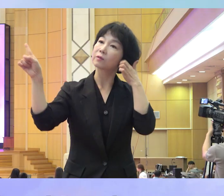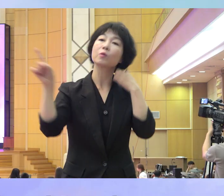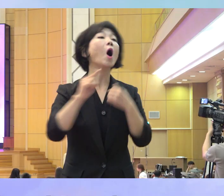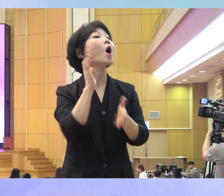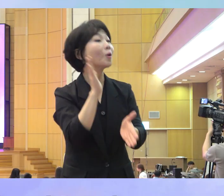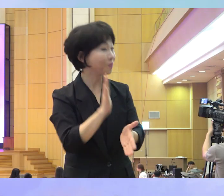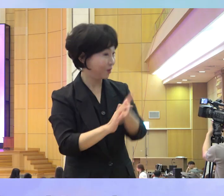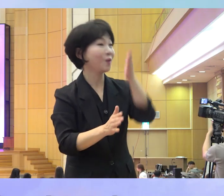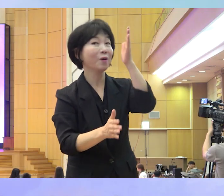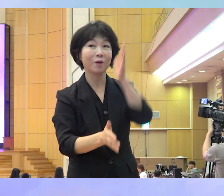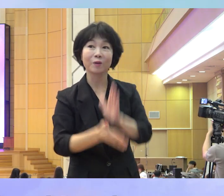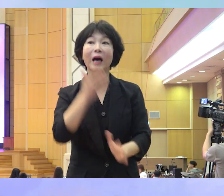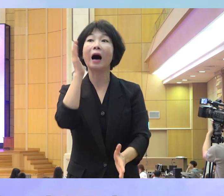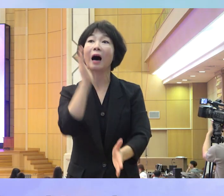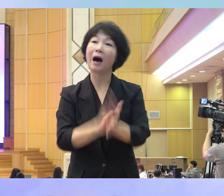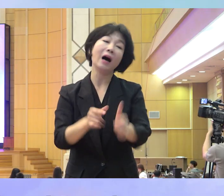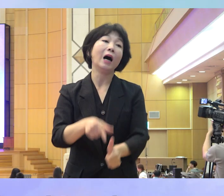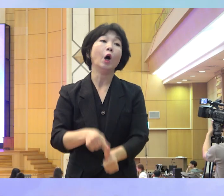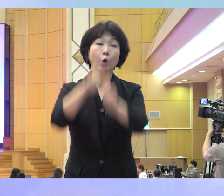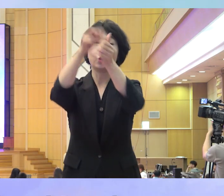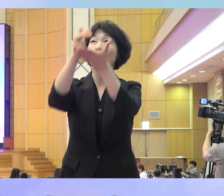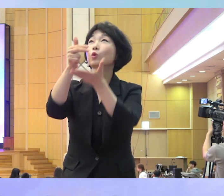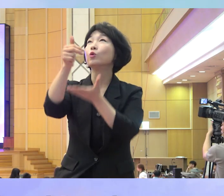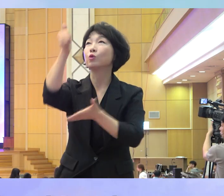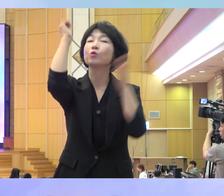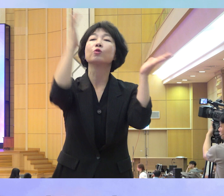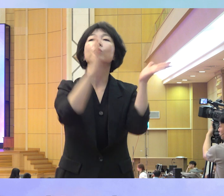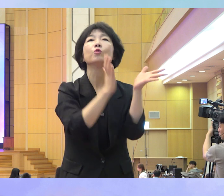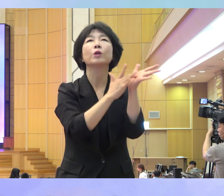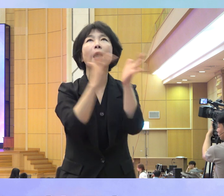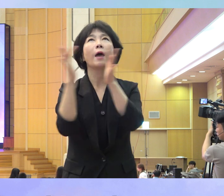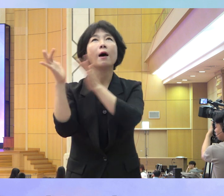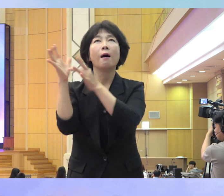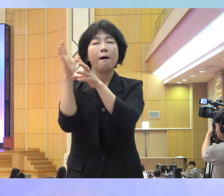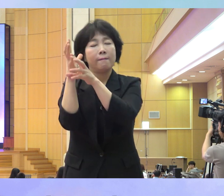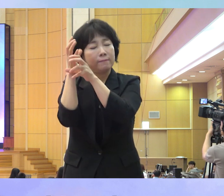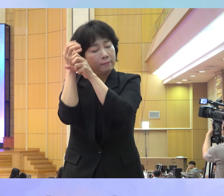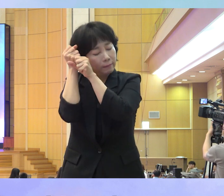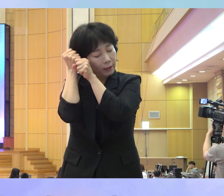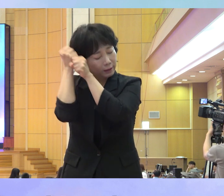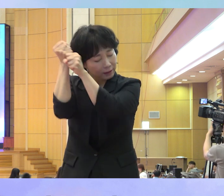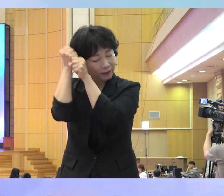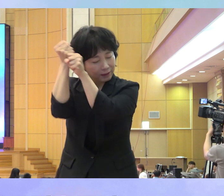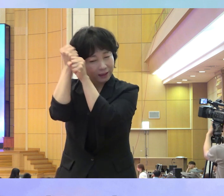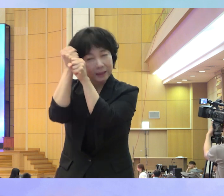의심하. 구주 예수 의지함이, 구주 예수